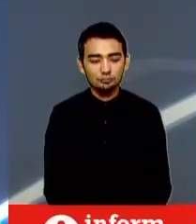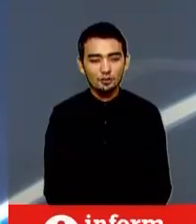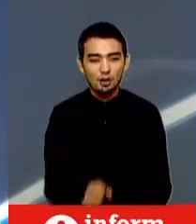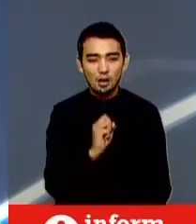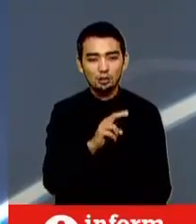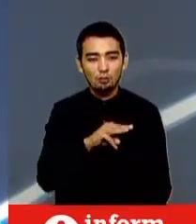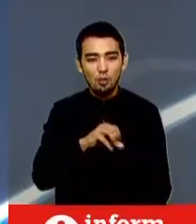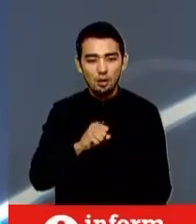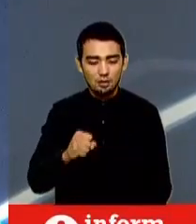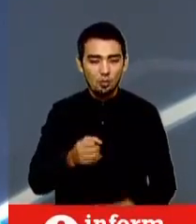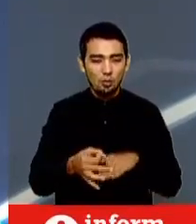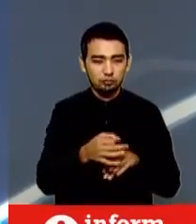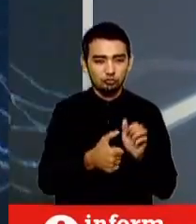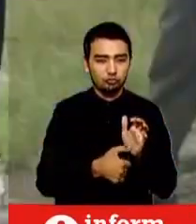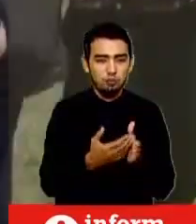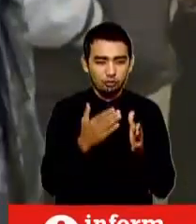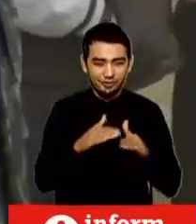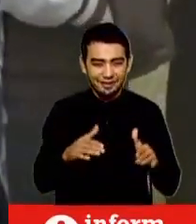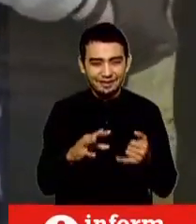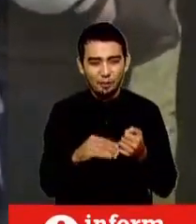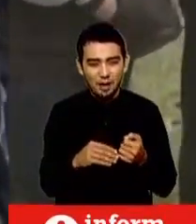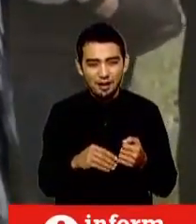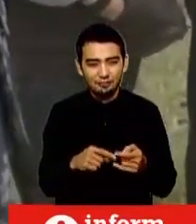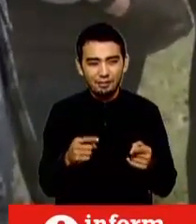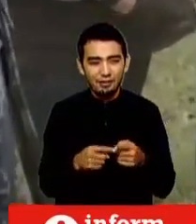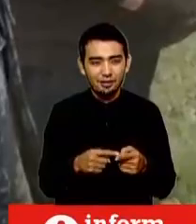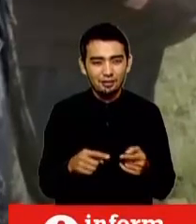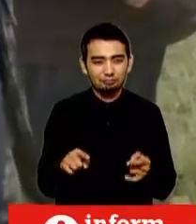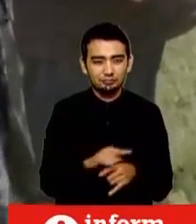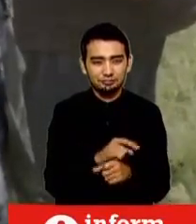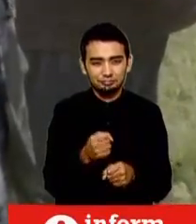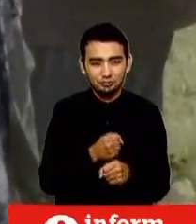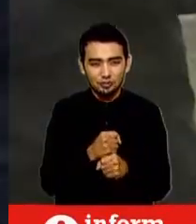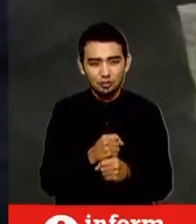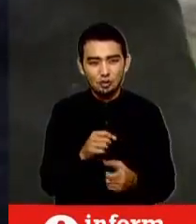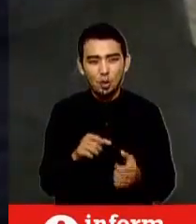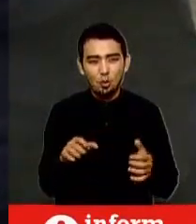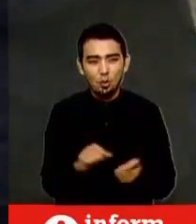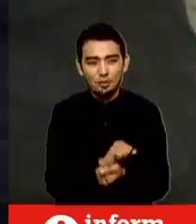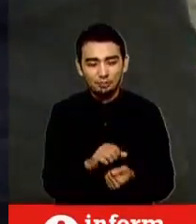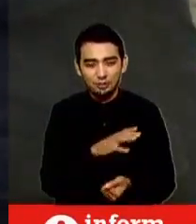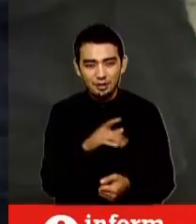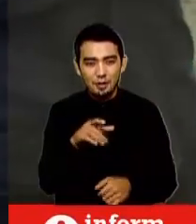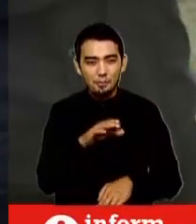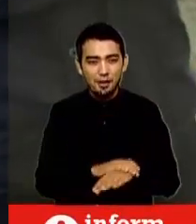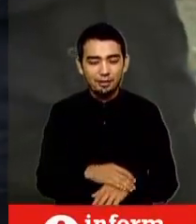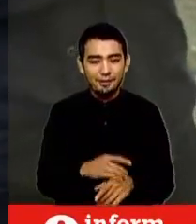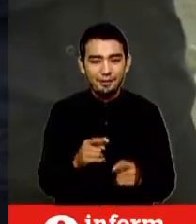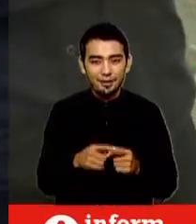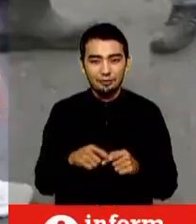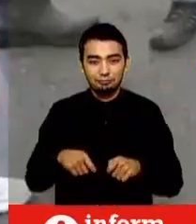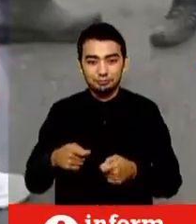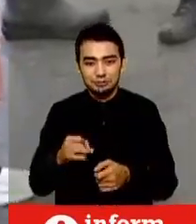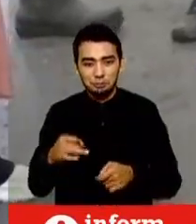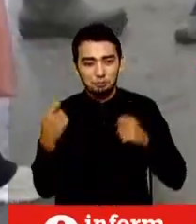Ақмола облысында 600-ден астам адамның жер үлесін жалған құжат жасаған серіктестік басшысы банкке кепілдікке қойып сатып